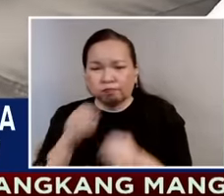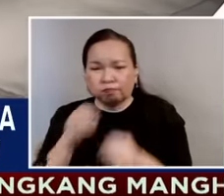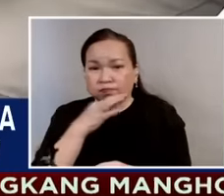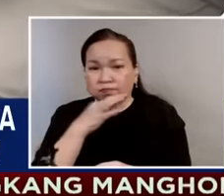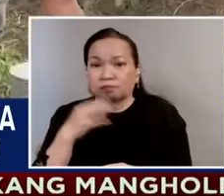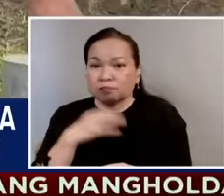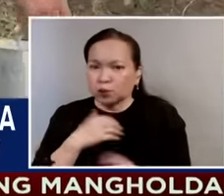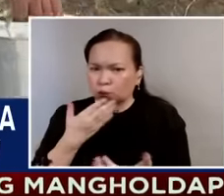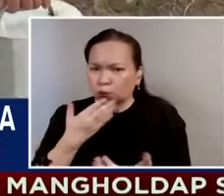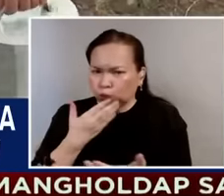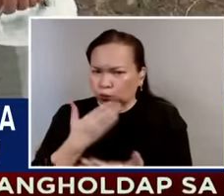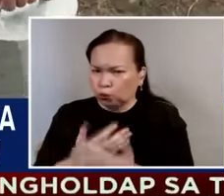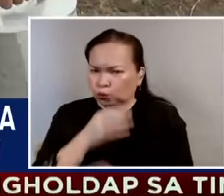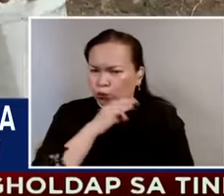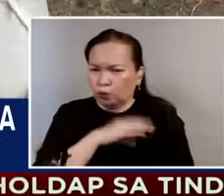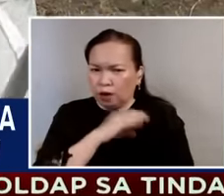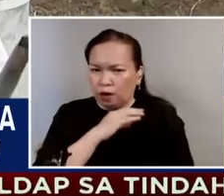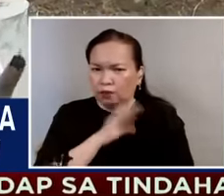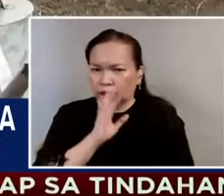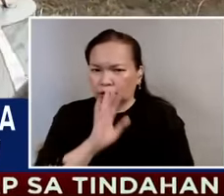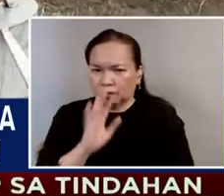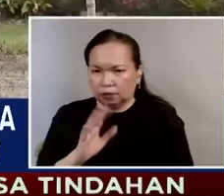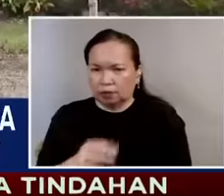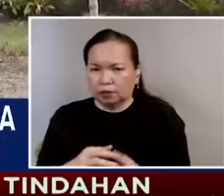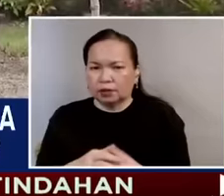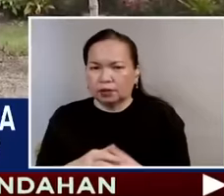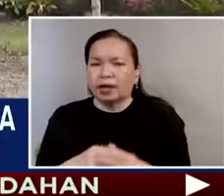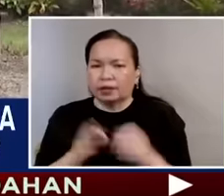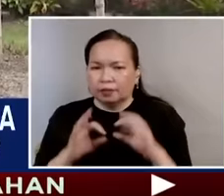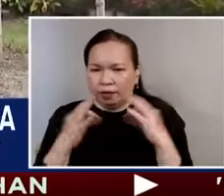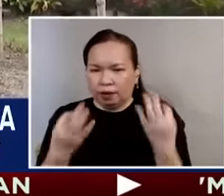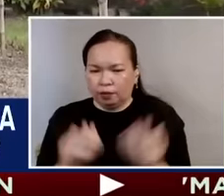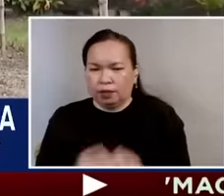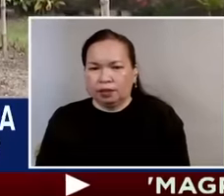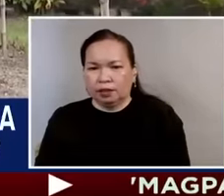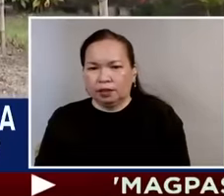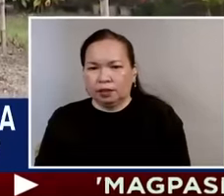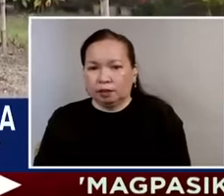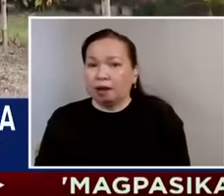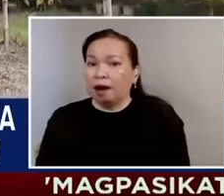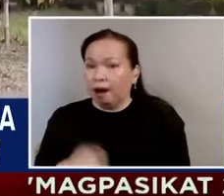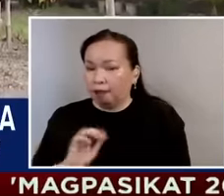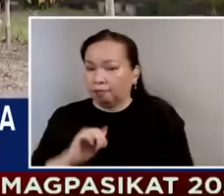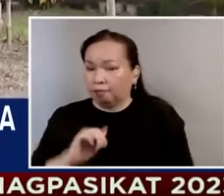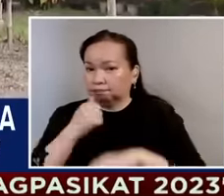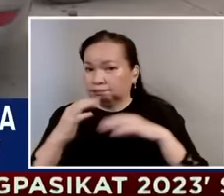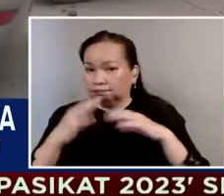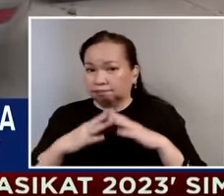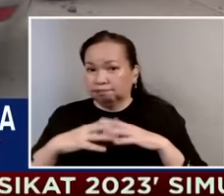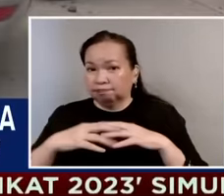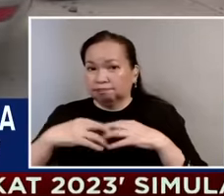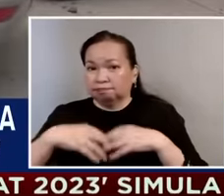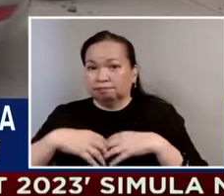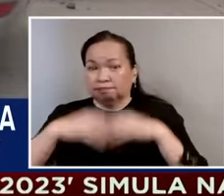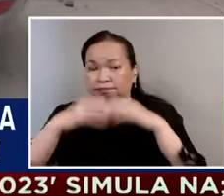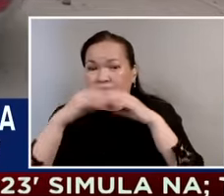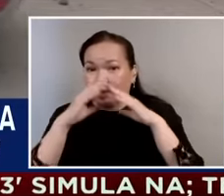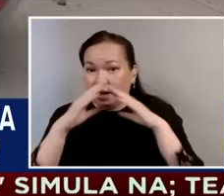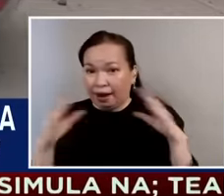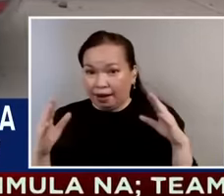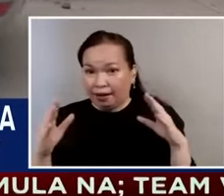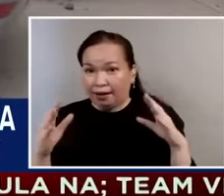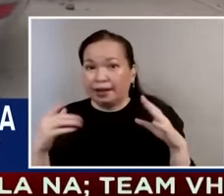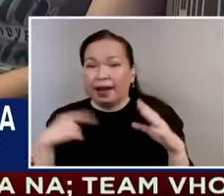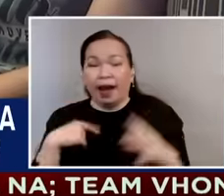ang naibungan nito kay Samuel at sa kanyang pamilya. Nakapagpatayo na siya ng sariling bahay, nakapagpundar din